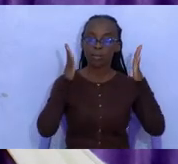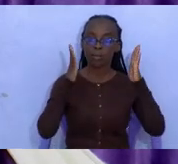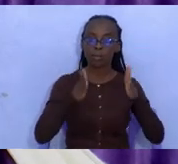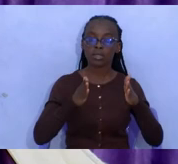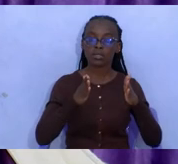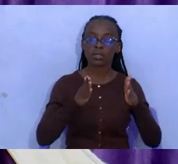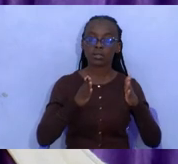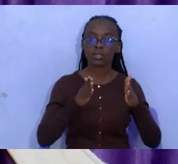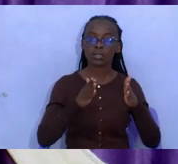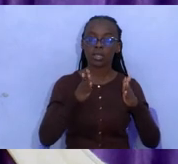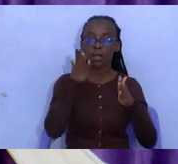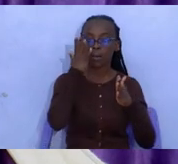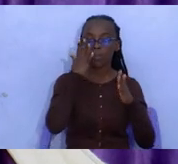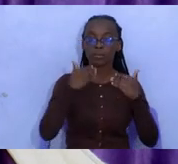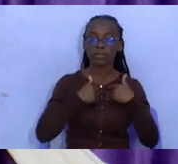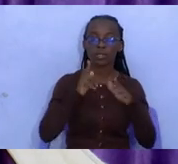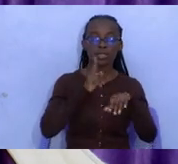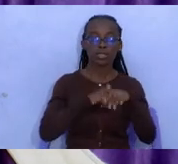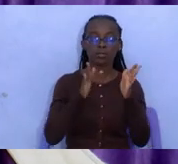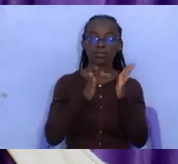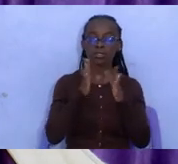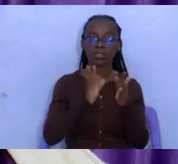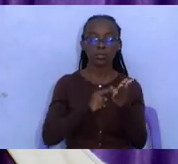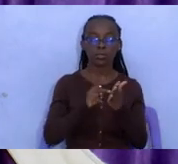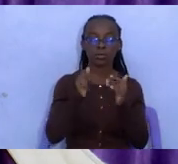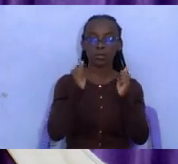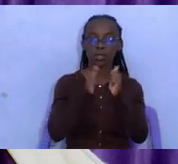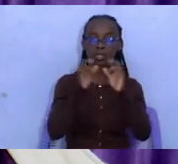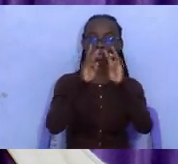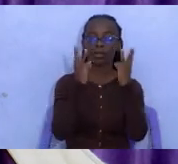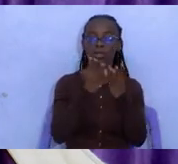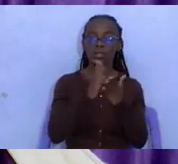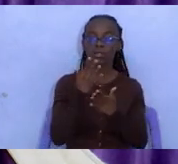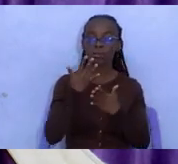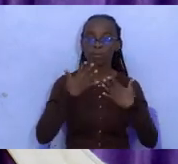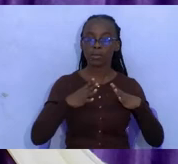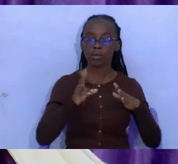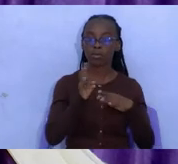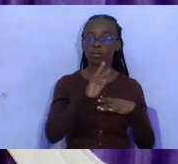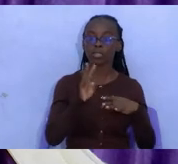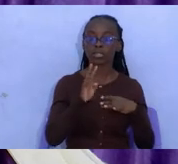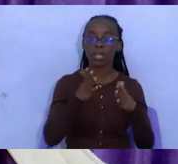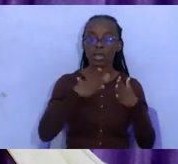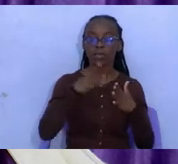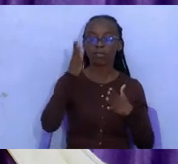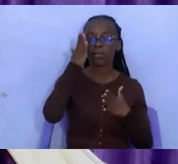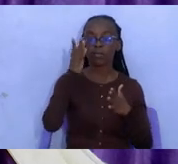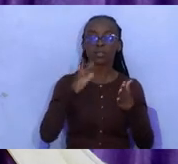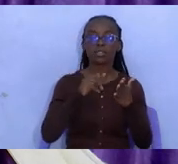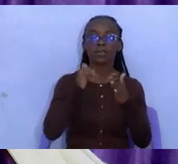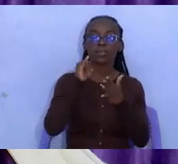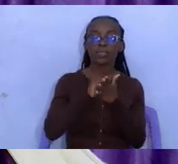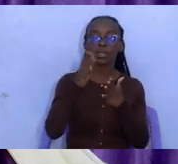Nakumbuka wakati Yesu alikuwa anatembea duniani kwa njia ya mwili, maandiko yanasema kuna watu walikuwa anawaona anawahurumia. Na ile huruma yake ilisababisha